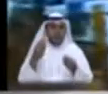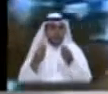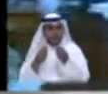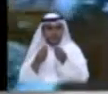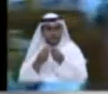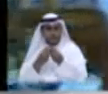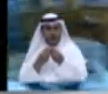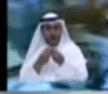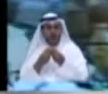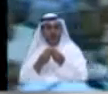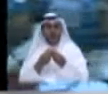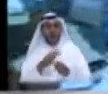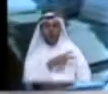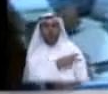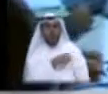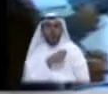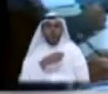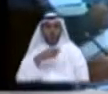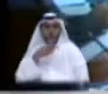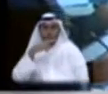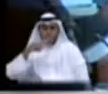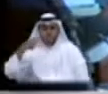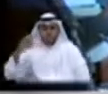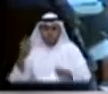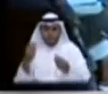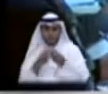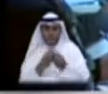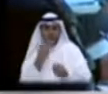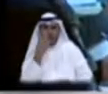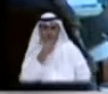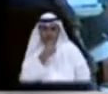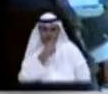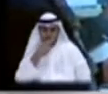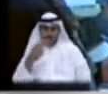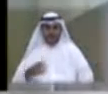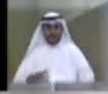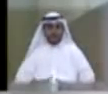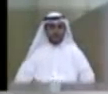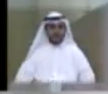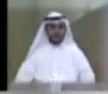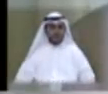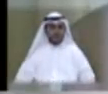رئيس البرلمان ورؤساء اللجان الأربع. تم الاجتماع